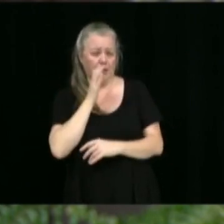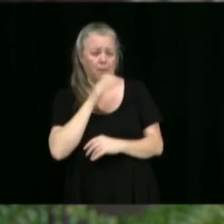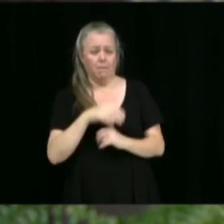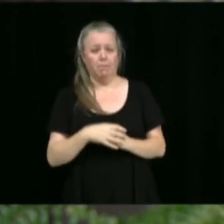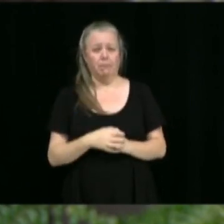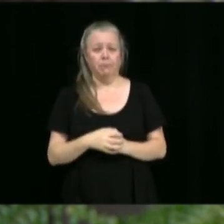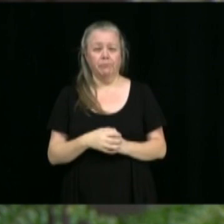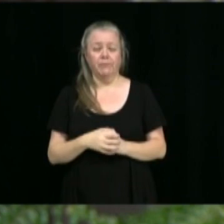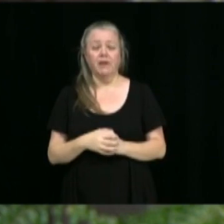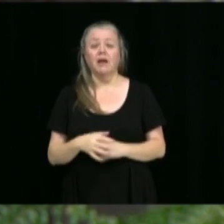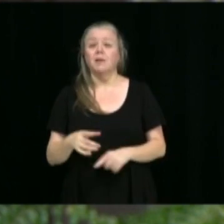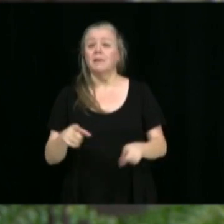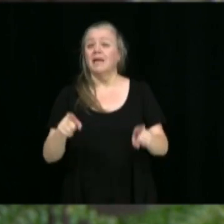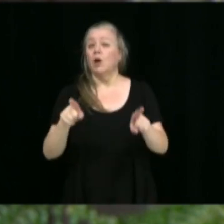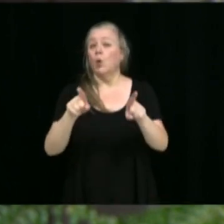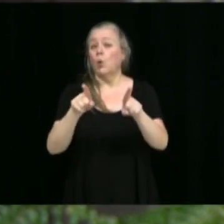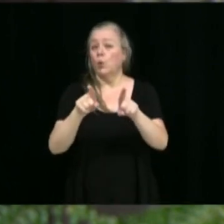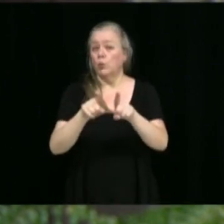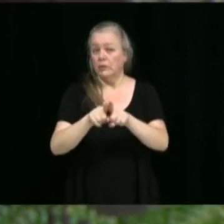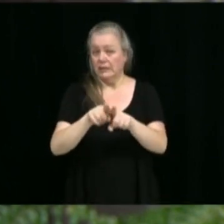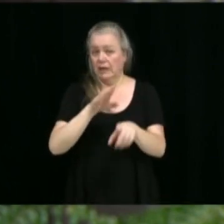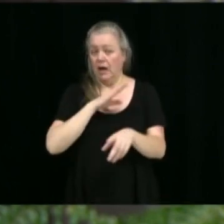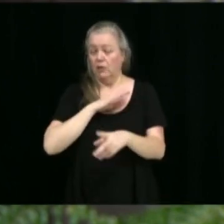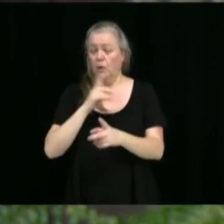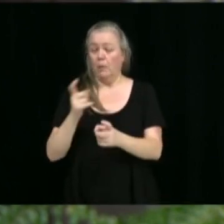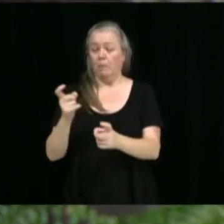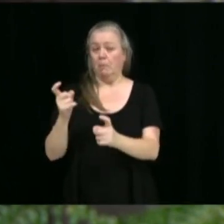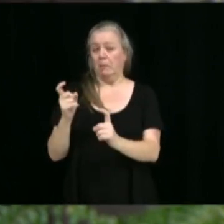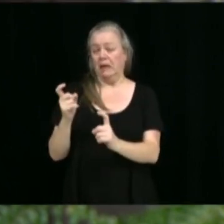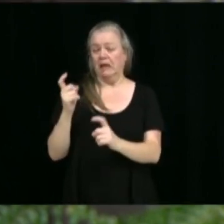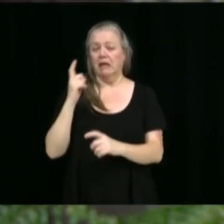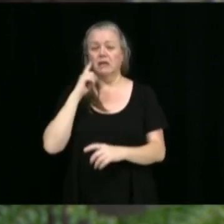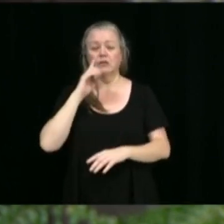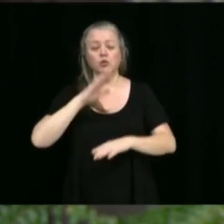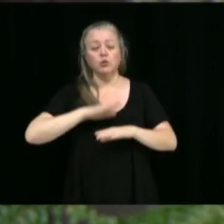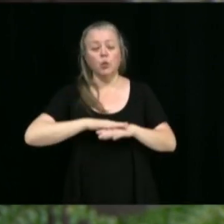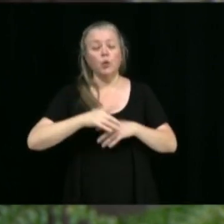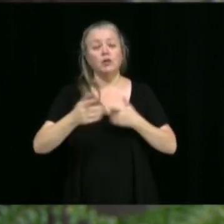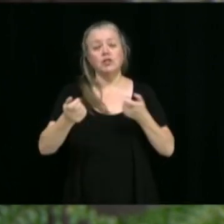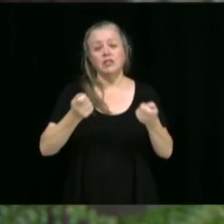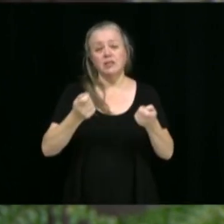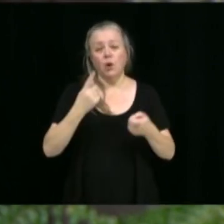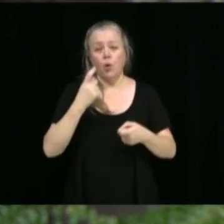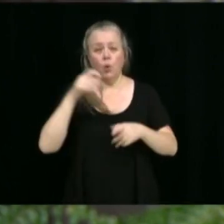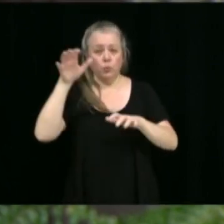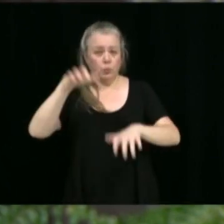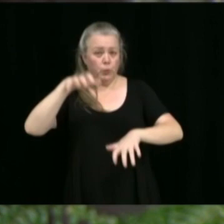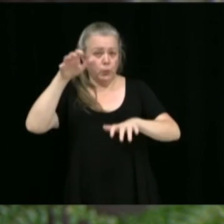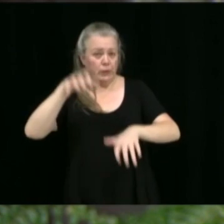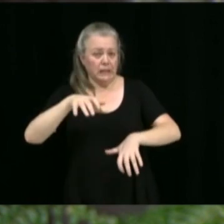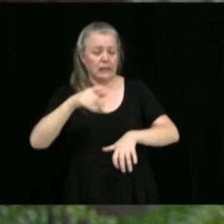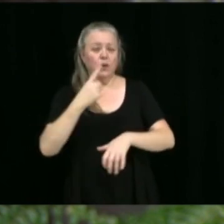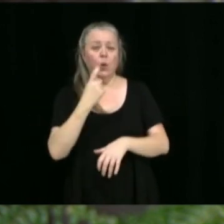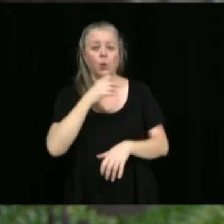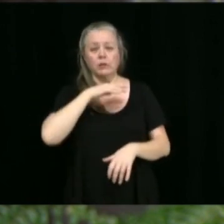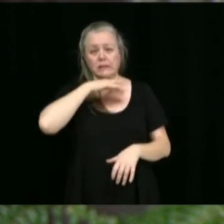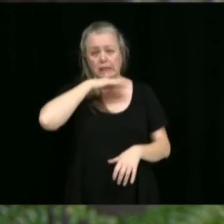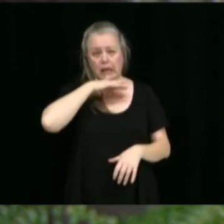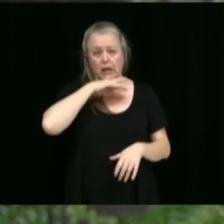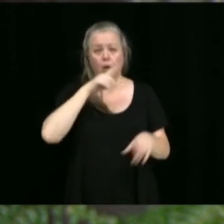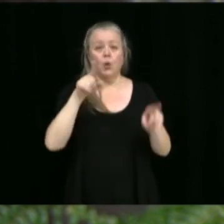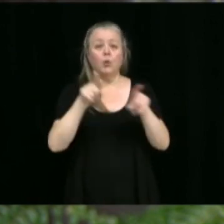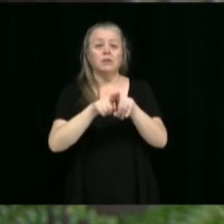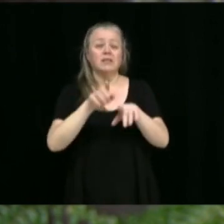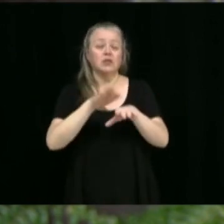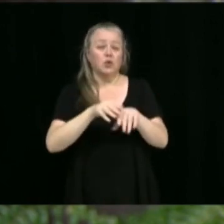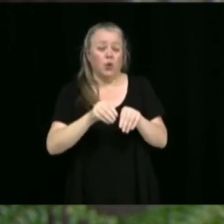Et on a reçu aussi des distinctions pour la gestion des eaux pluviales, des eaux usées et le réseau d'eau